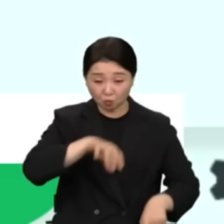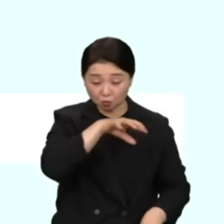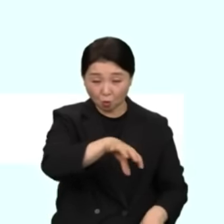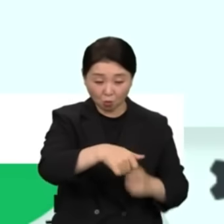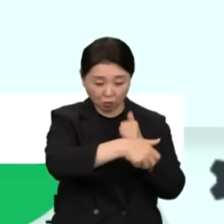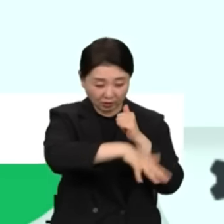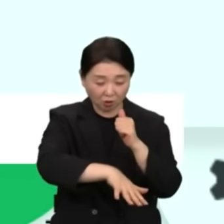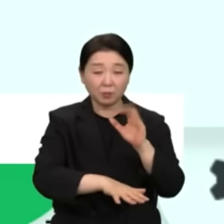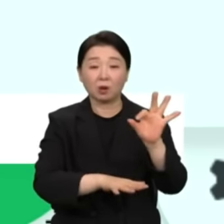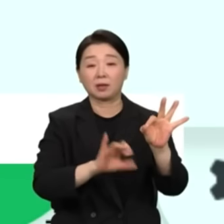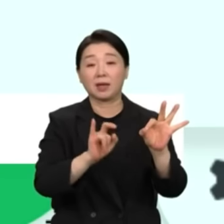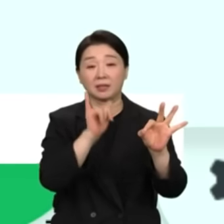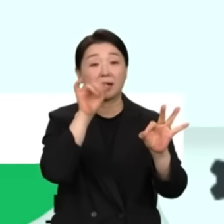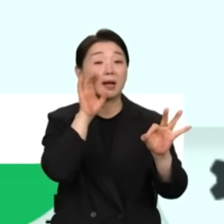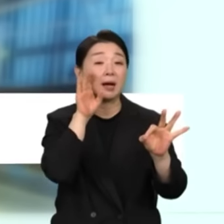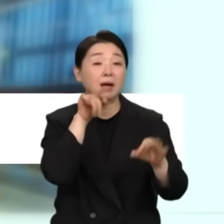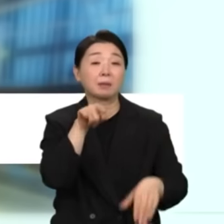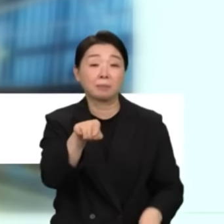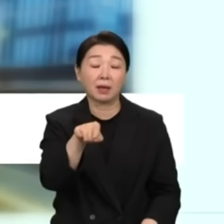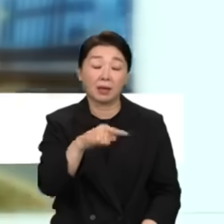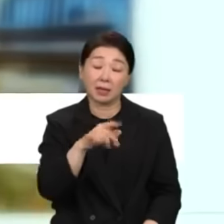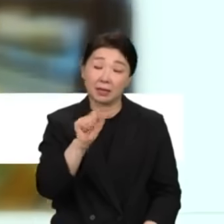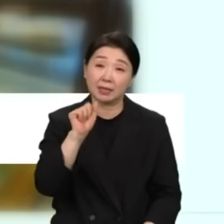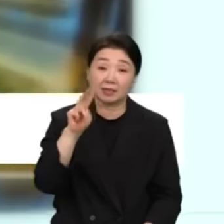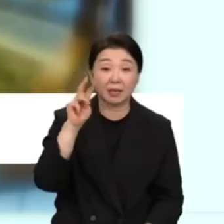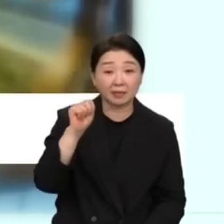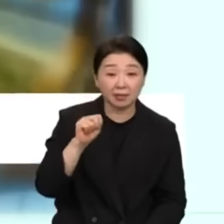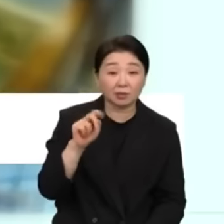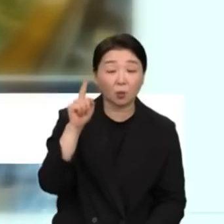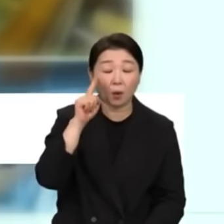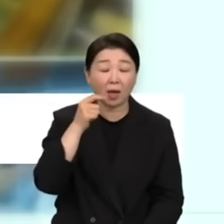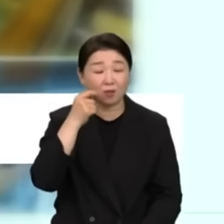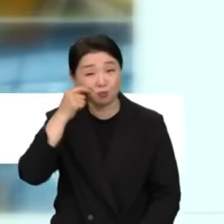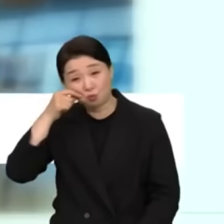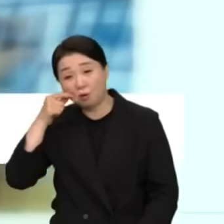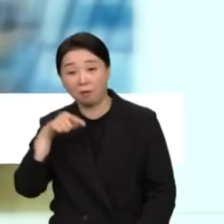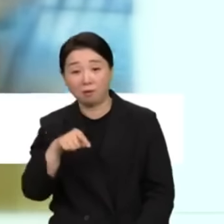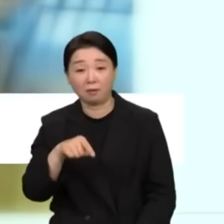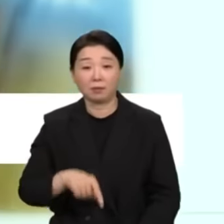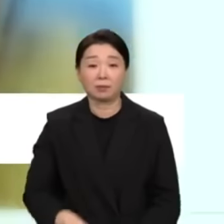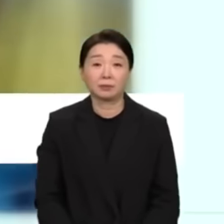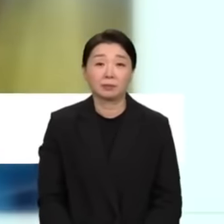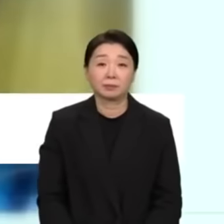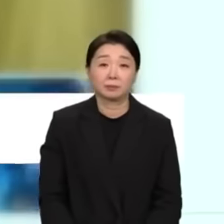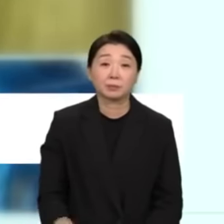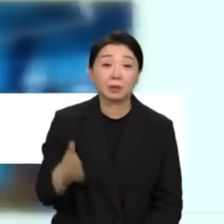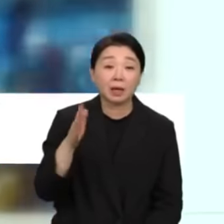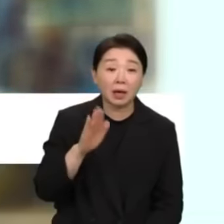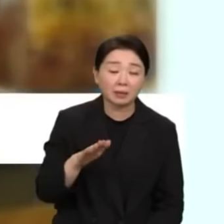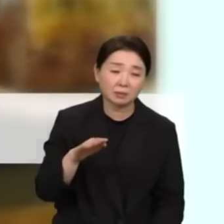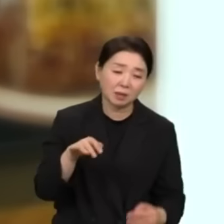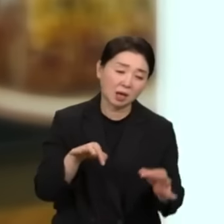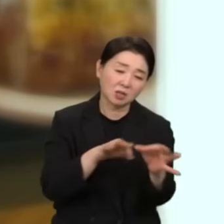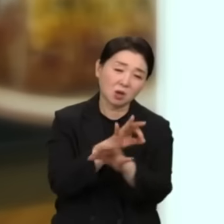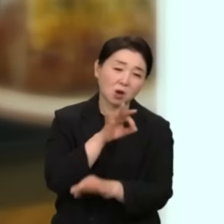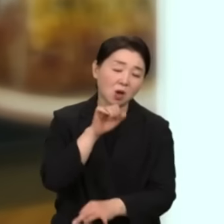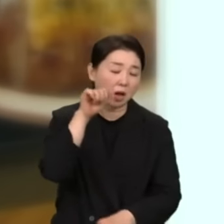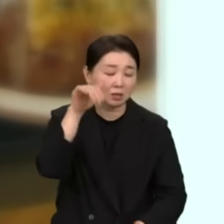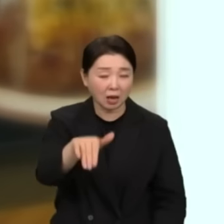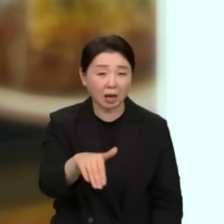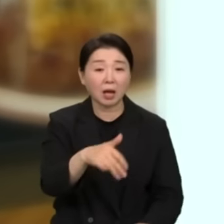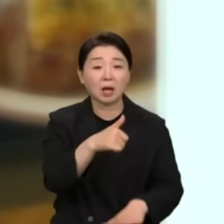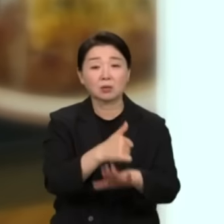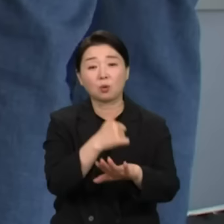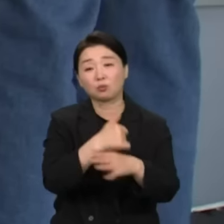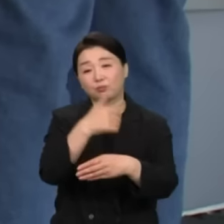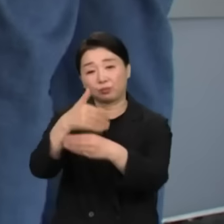지점을 갖고 있던 이 카페는 SNS에서 이른바 핫플로 유명했습니다. 하지만 경영 악화로 줄줄이 문을